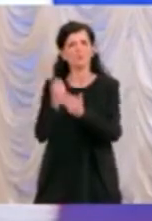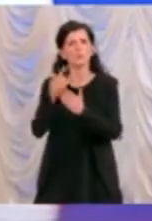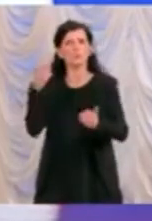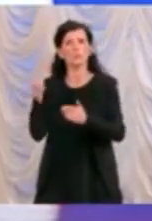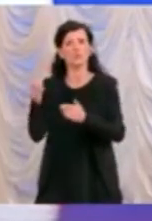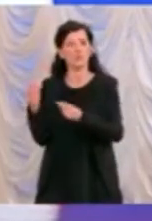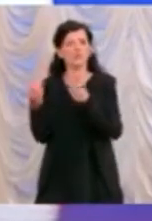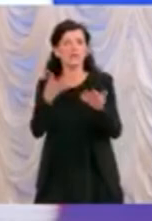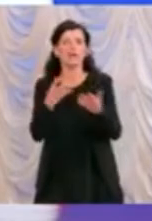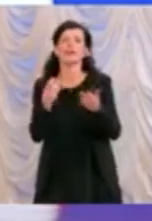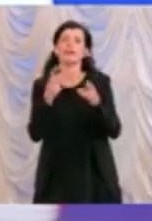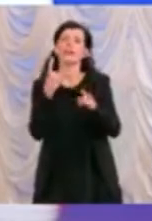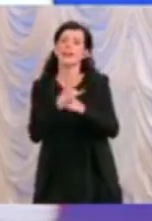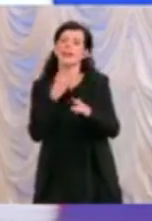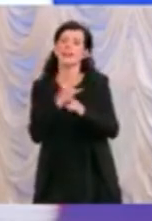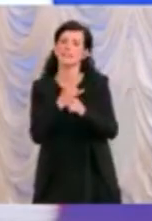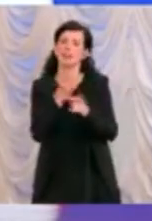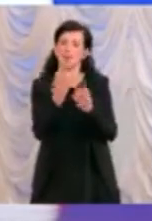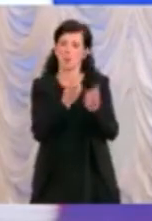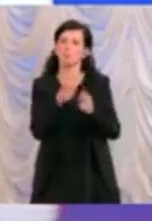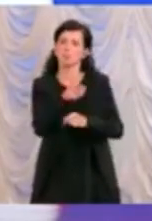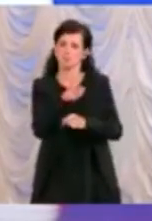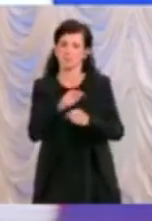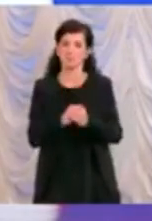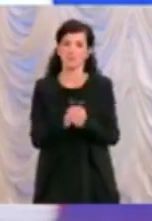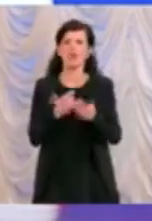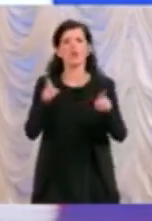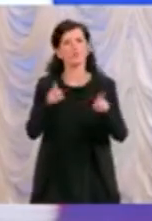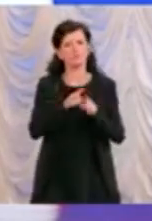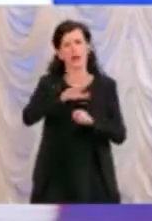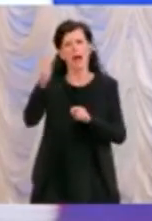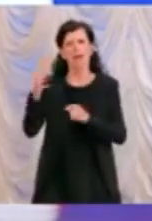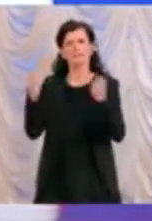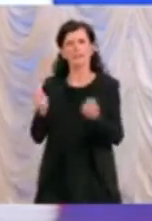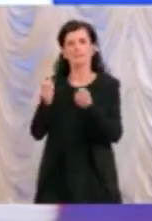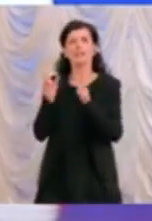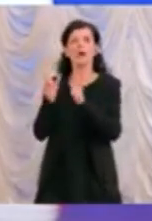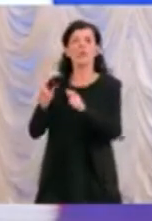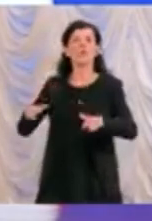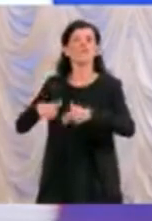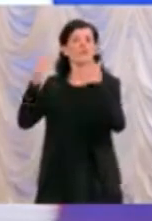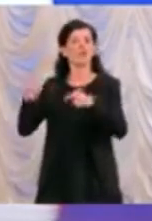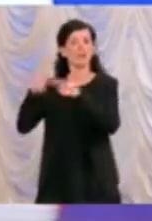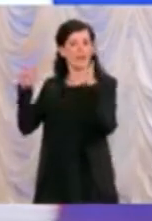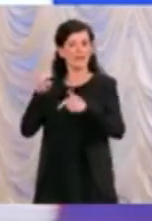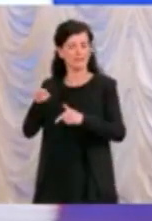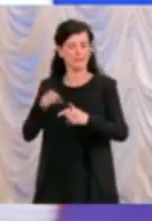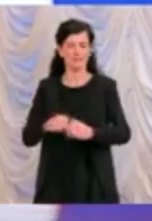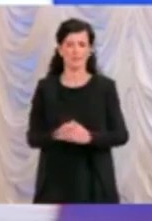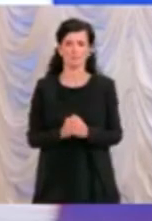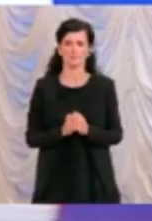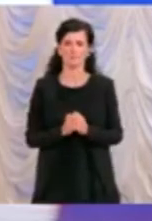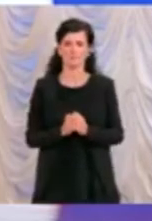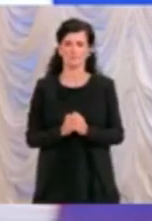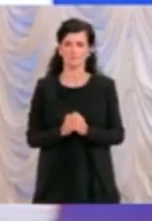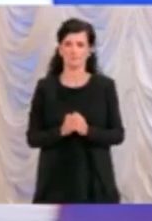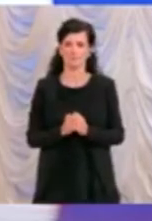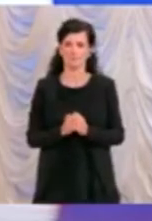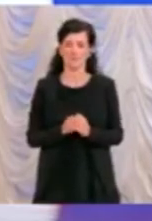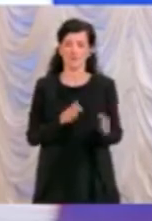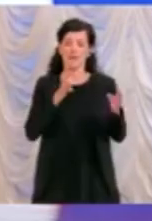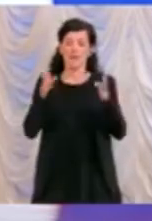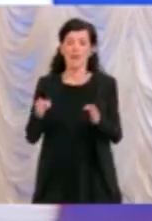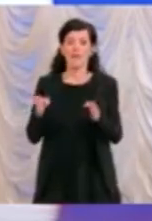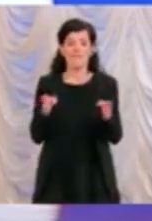solidi la legna e anche attività var e forestali il lavoro per la fase due un